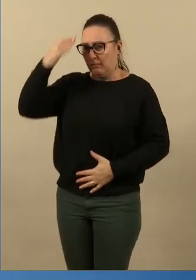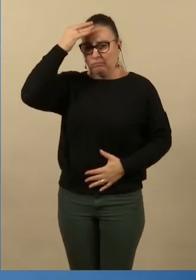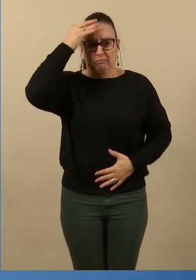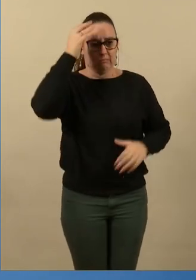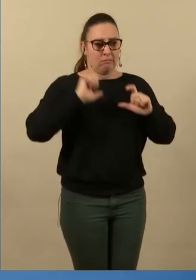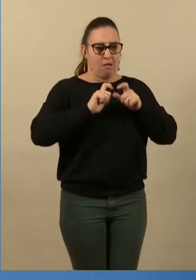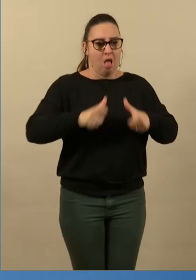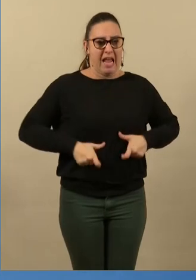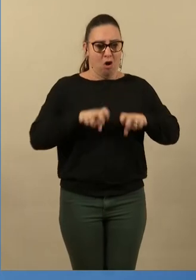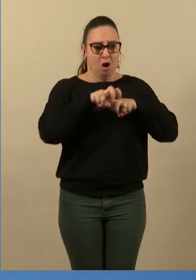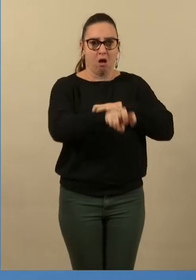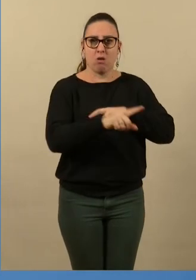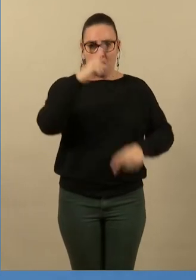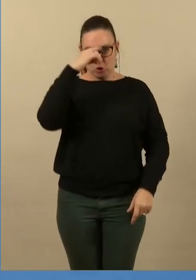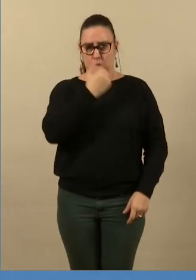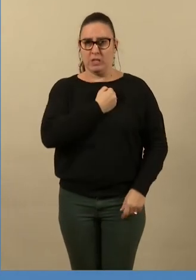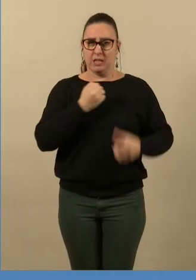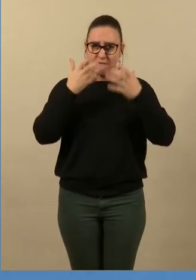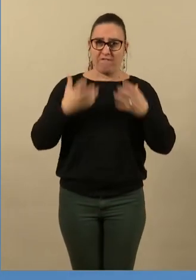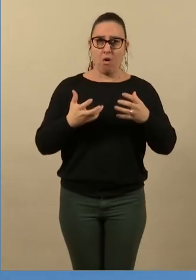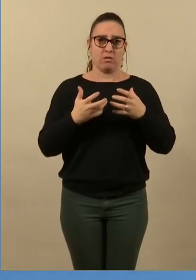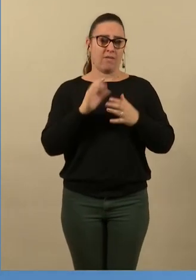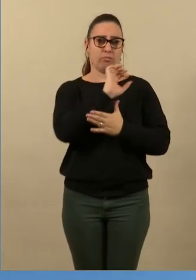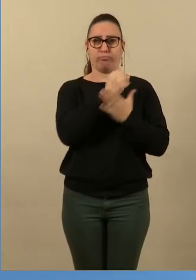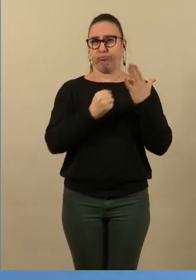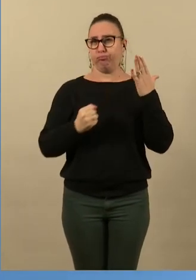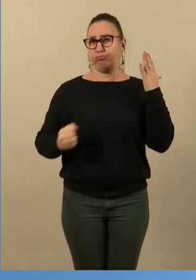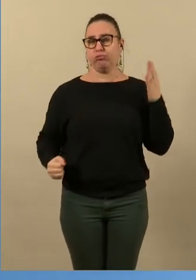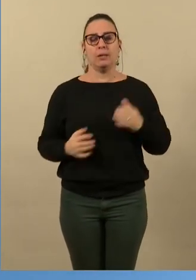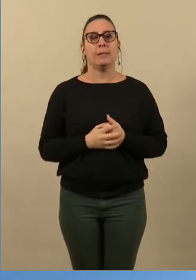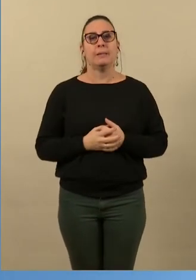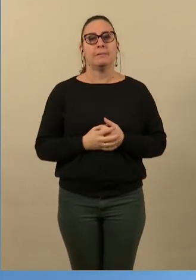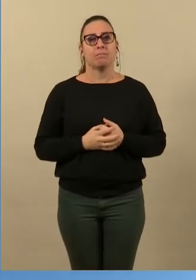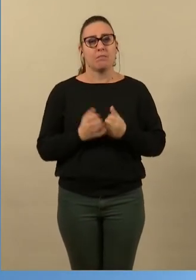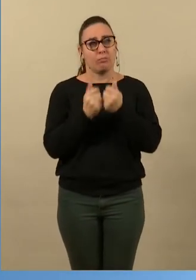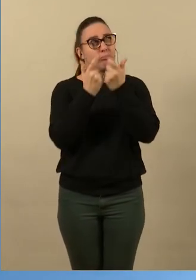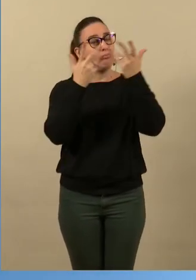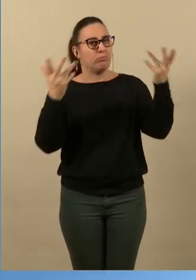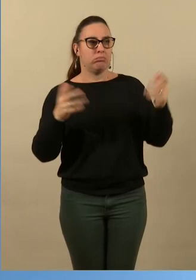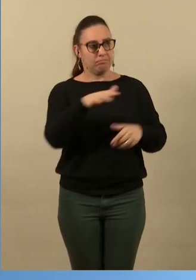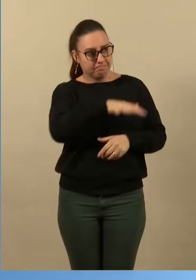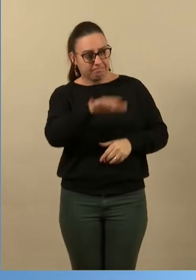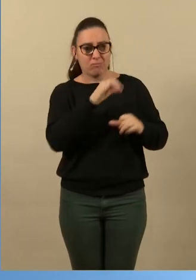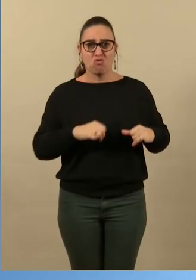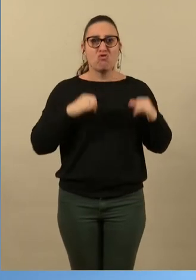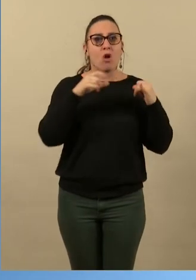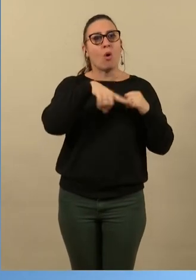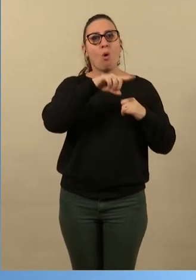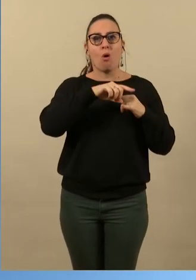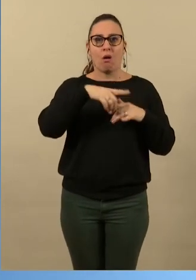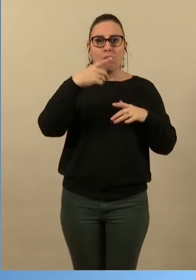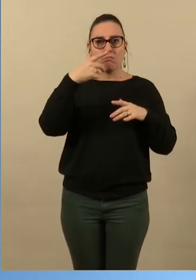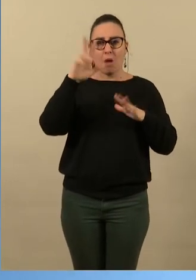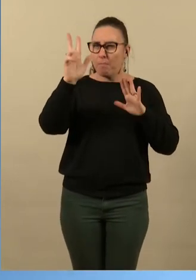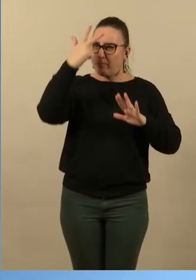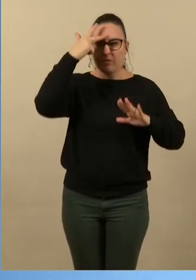l'école envie de suicide dcolarisation et j'en passe les jeunes victimes de harcèlement ne sortent pas indemn des VI